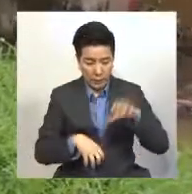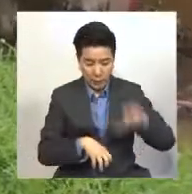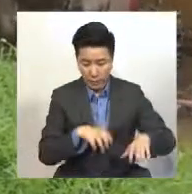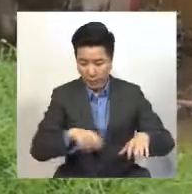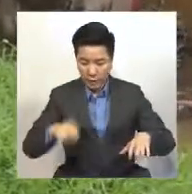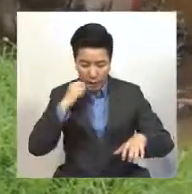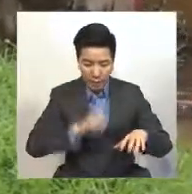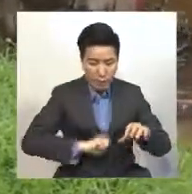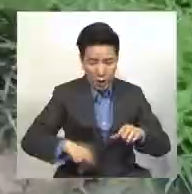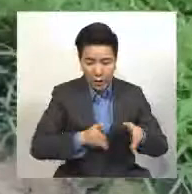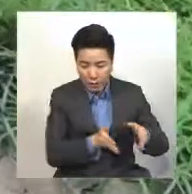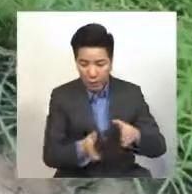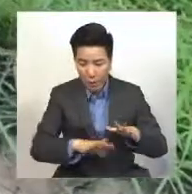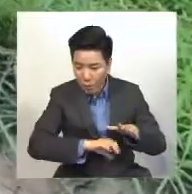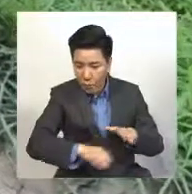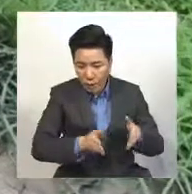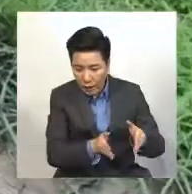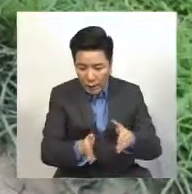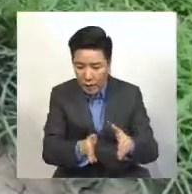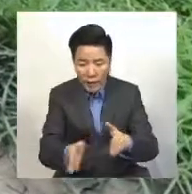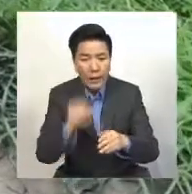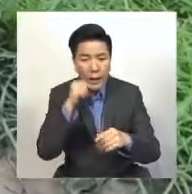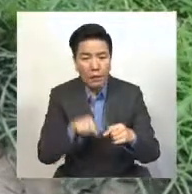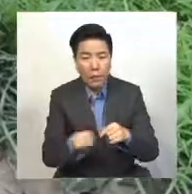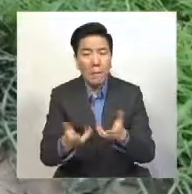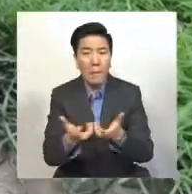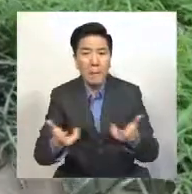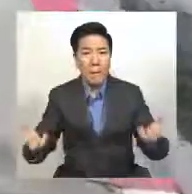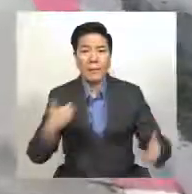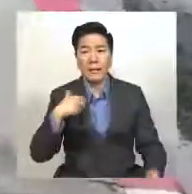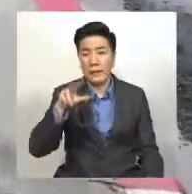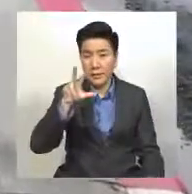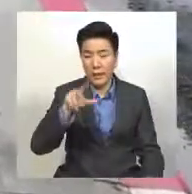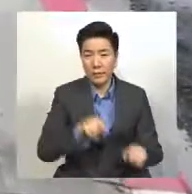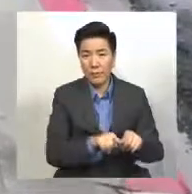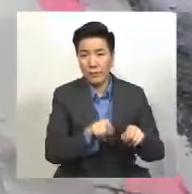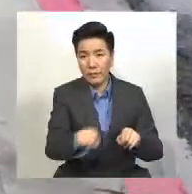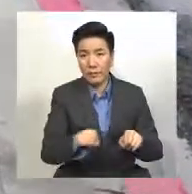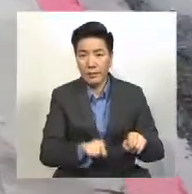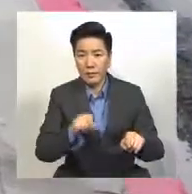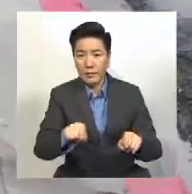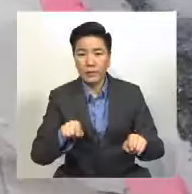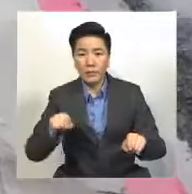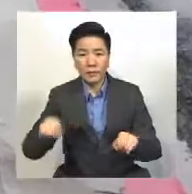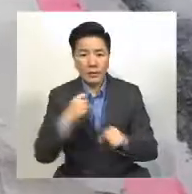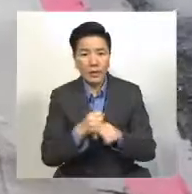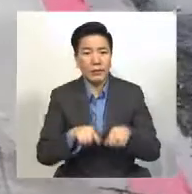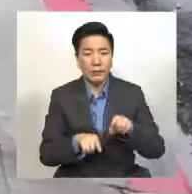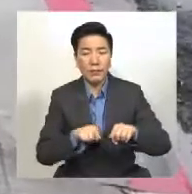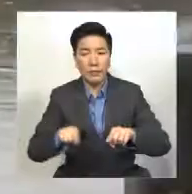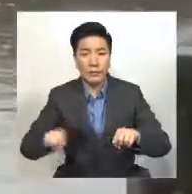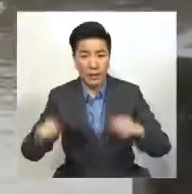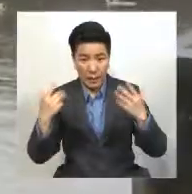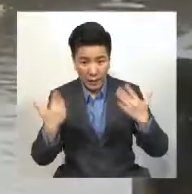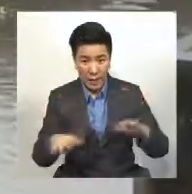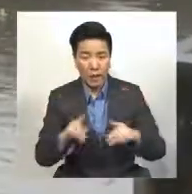เพื่อไล่น้ำไปตามทิศทางได้เร็วขึ้นเส้นทางน้ำจะแบ่งเป็น3สายลงไปยังบึงหนองโคดบึงทุ่งสร้างและบึงแก่นน